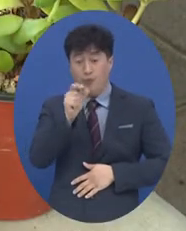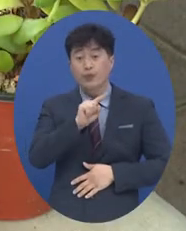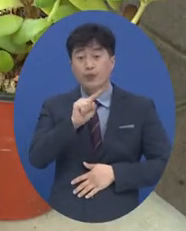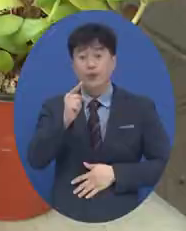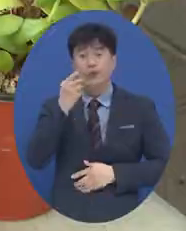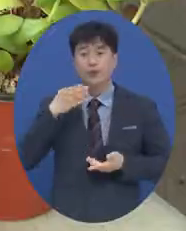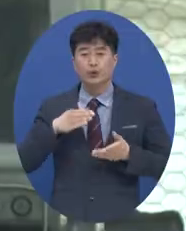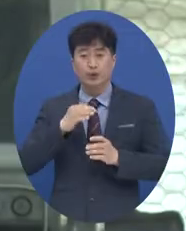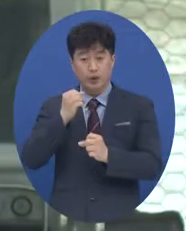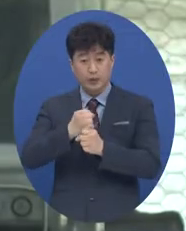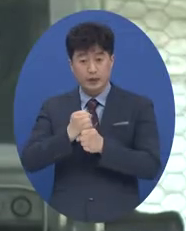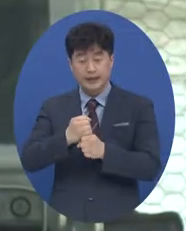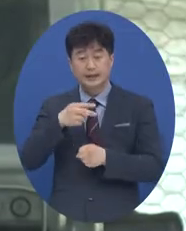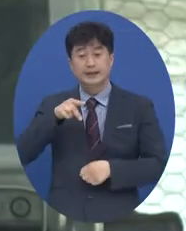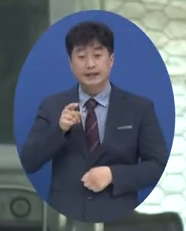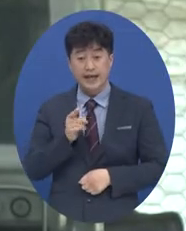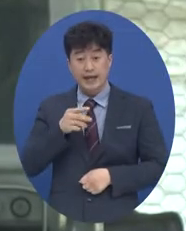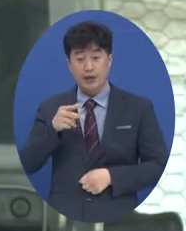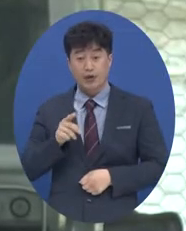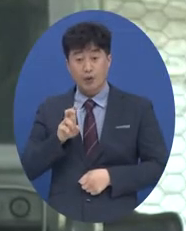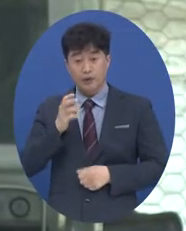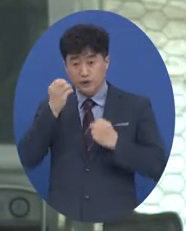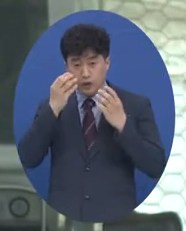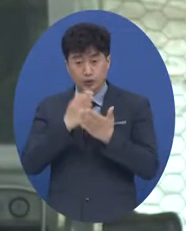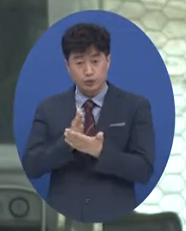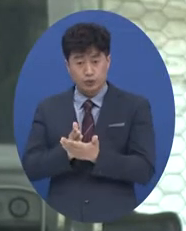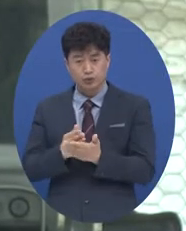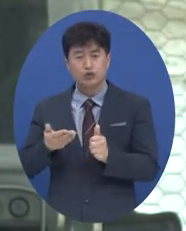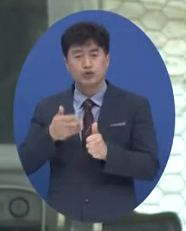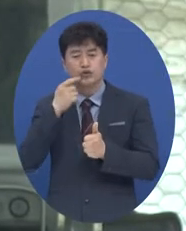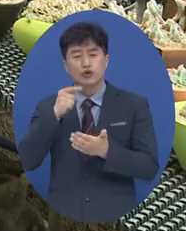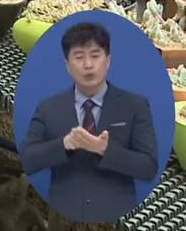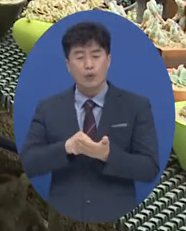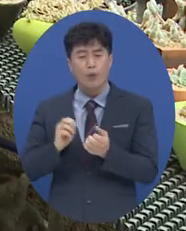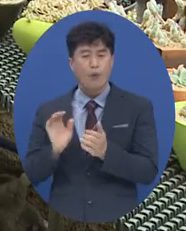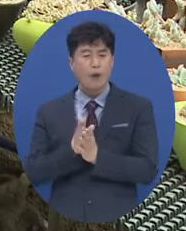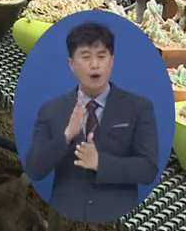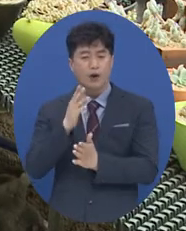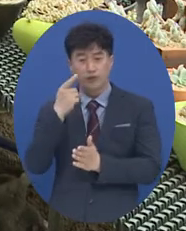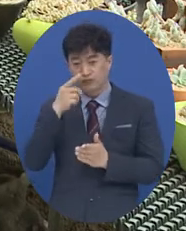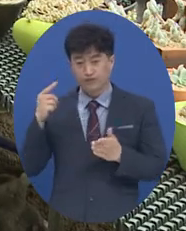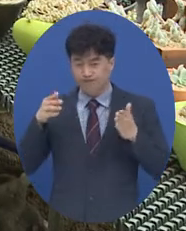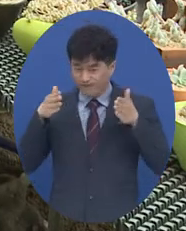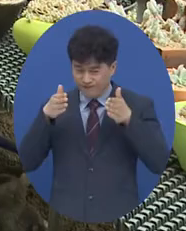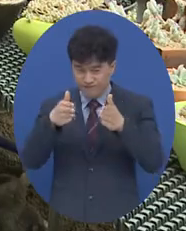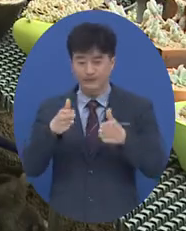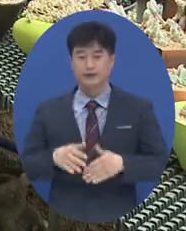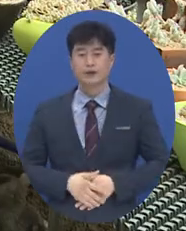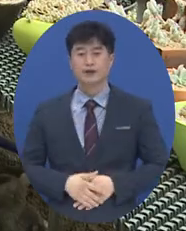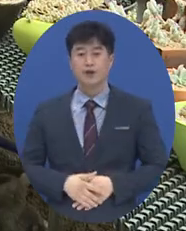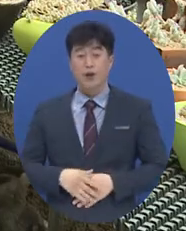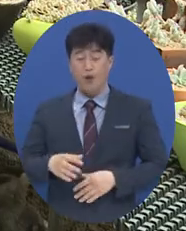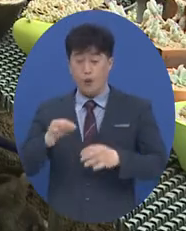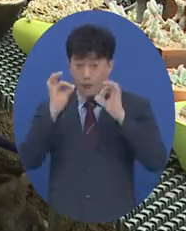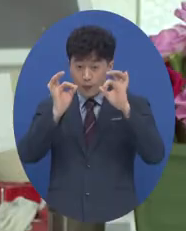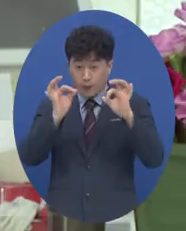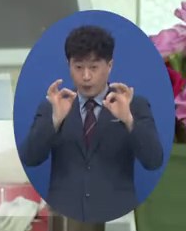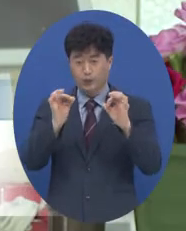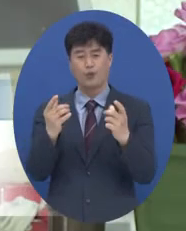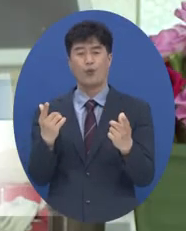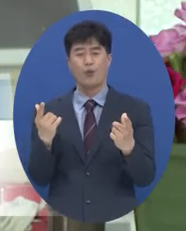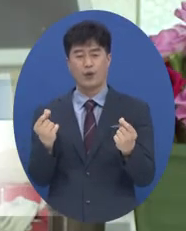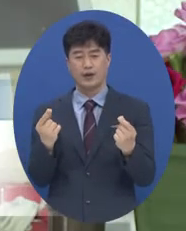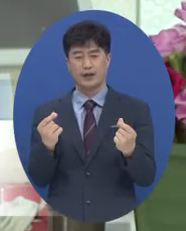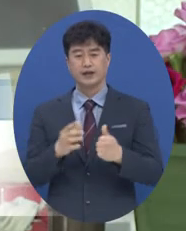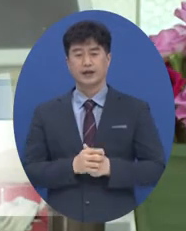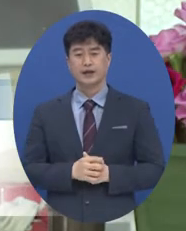개발은 세덤 신품종 택 키우기도 쉽고 화려한 모습이 누를 사라졌기 때문입니다 오늘은 다 똑같아서